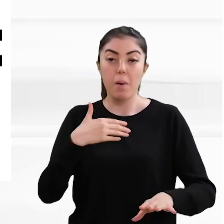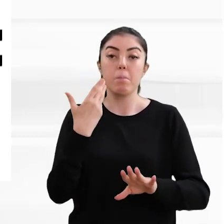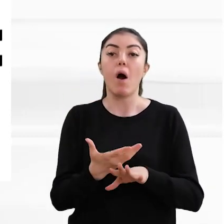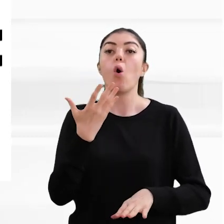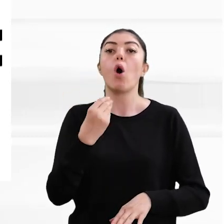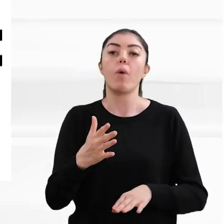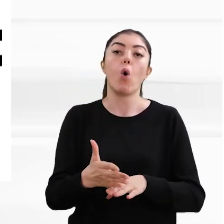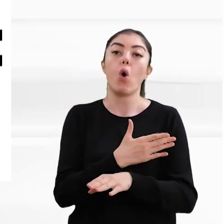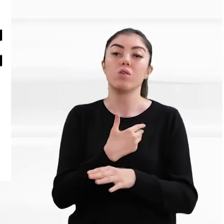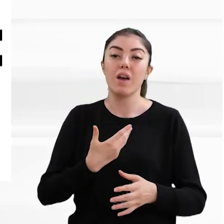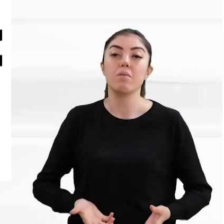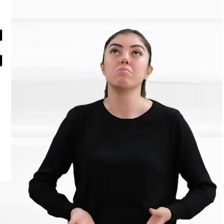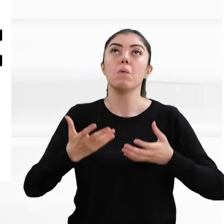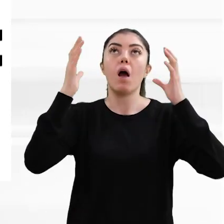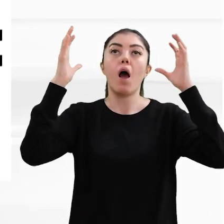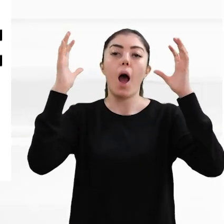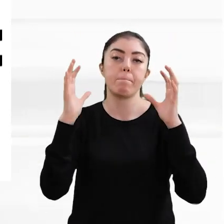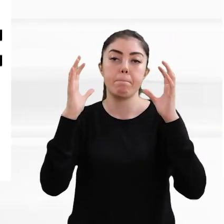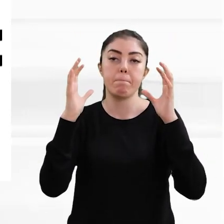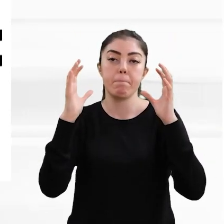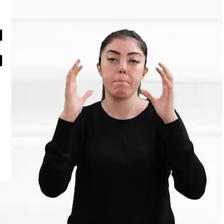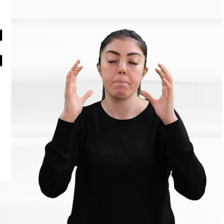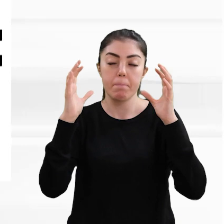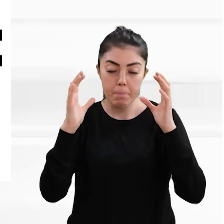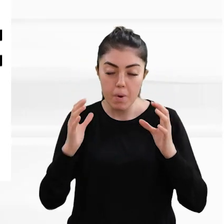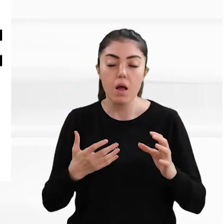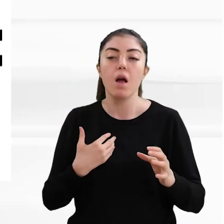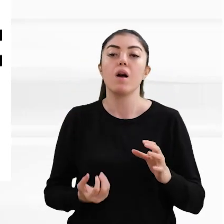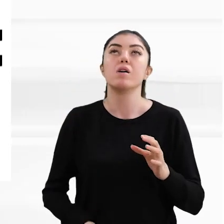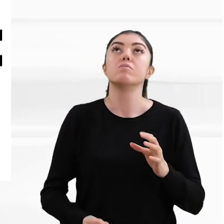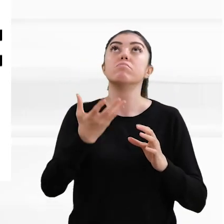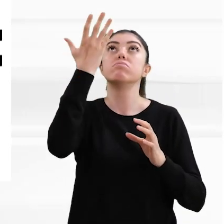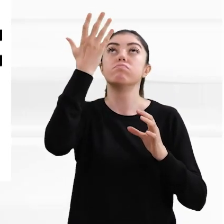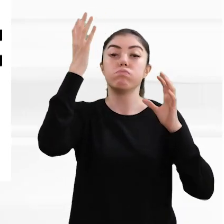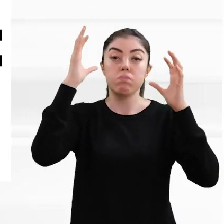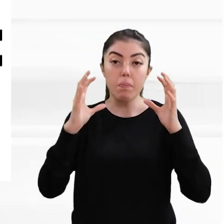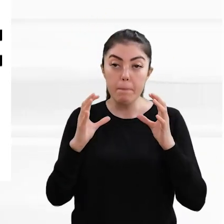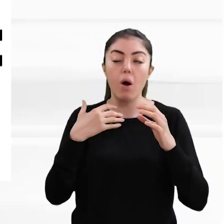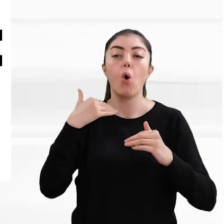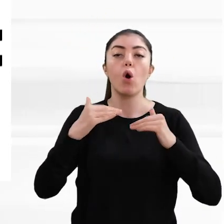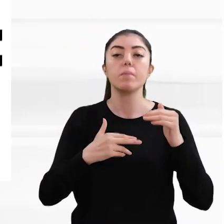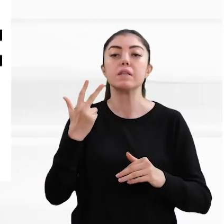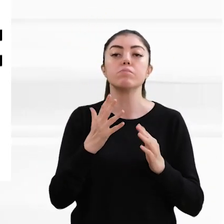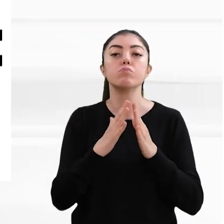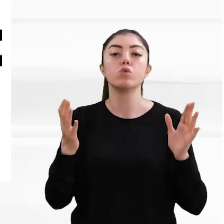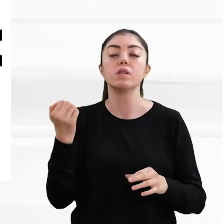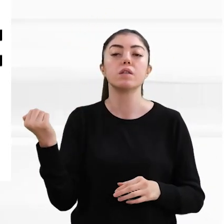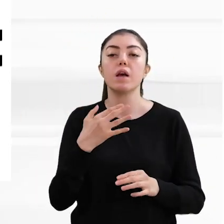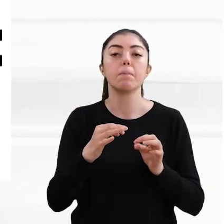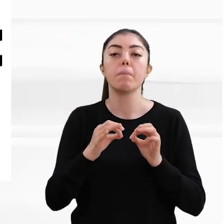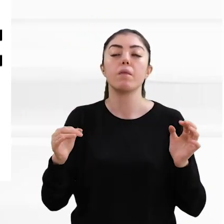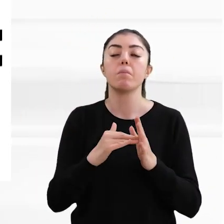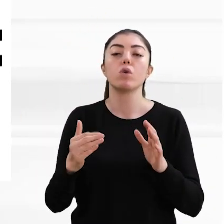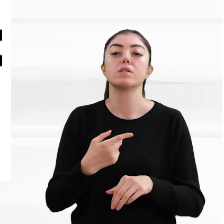attığı pozisyonda yakaladığına göre sporcunun topu atma ve tutma anları arasındaki ortalama hızının büyüklüğü kaç metre